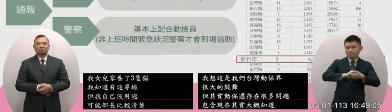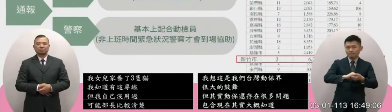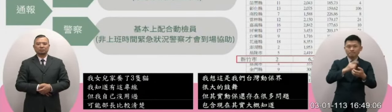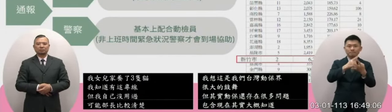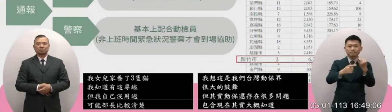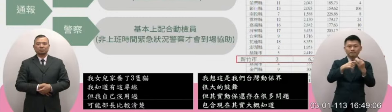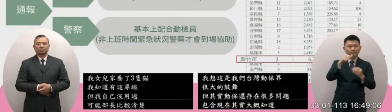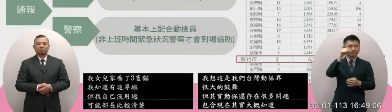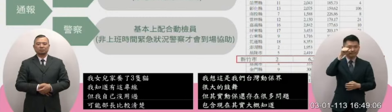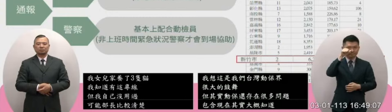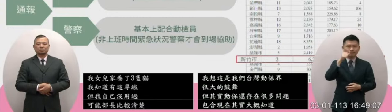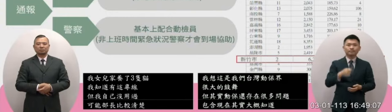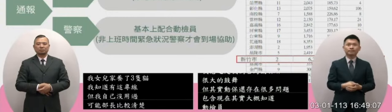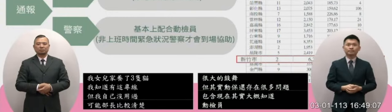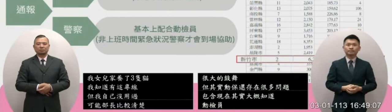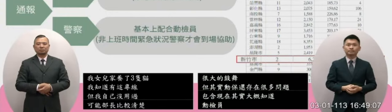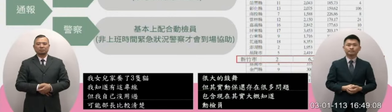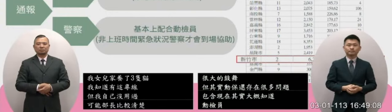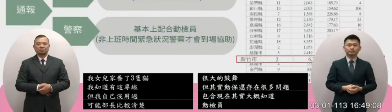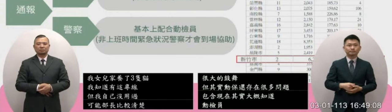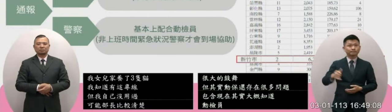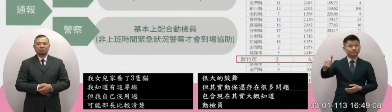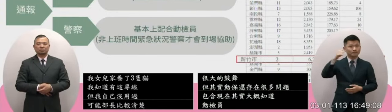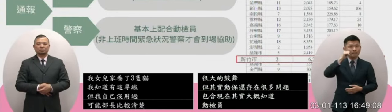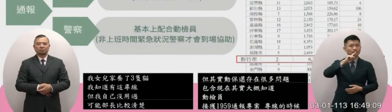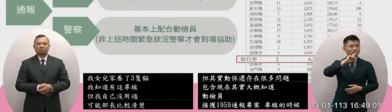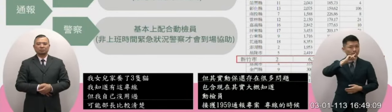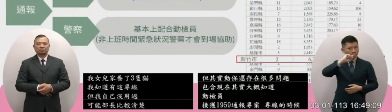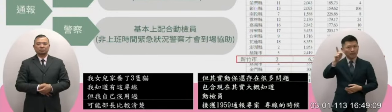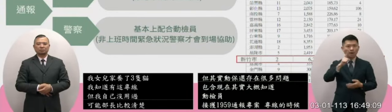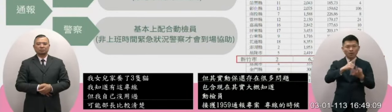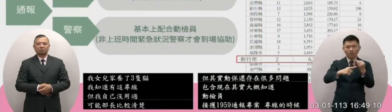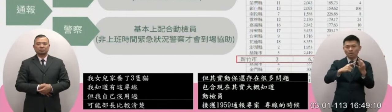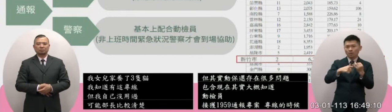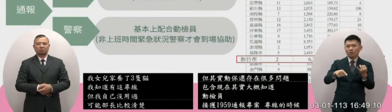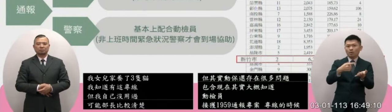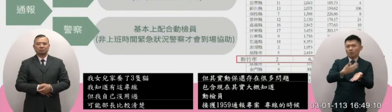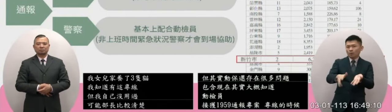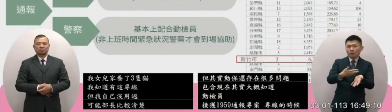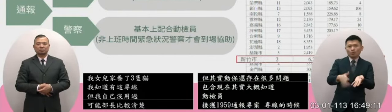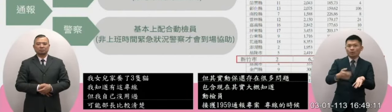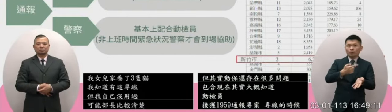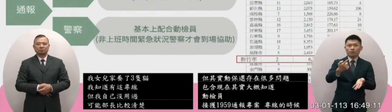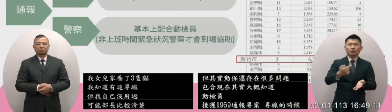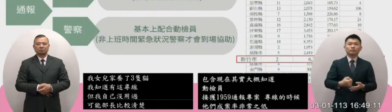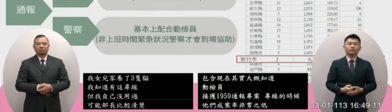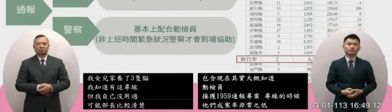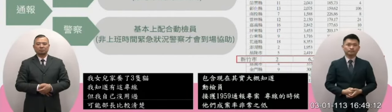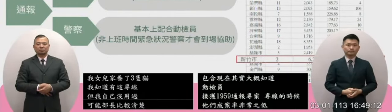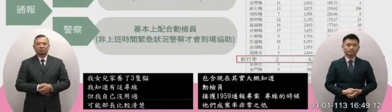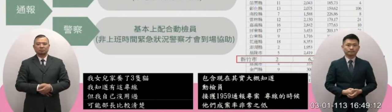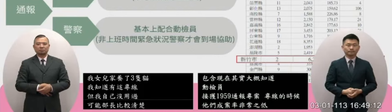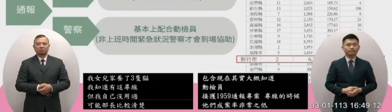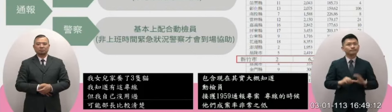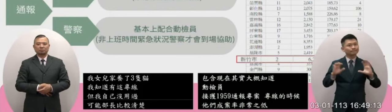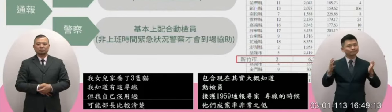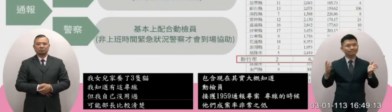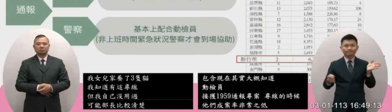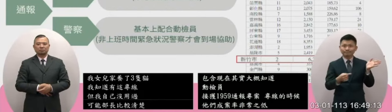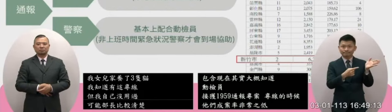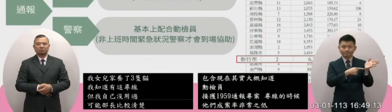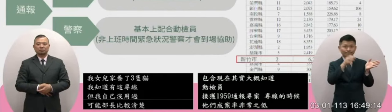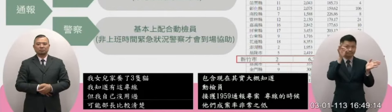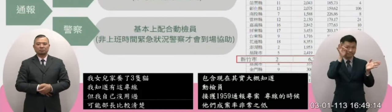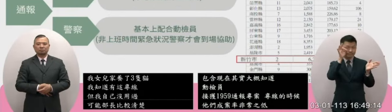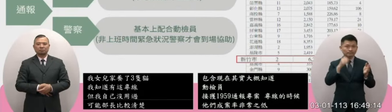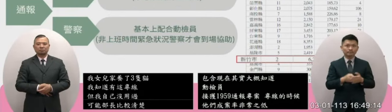哦，他们接到的报案量其实是非常非常之高的哦。我们可以大概看一下，比方